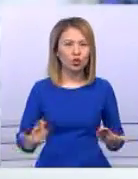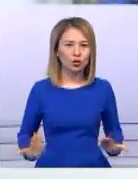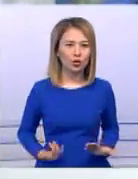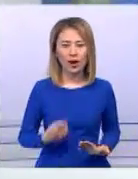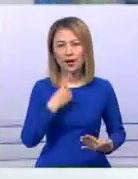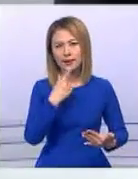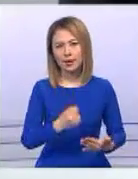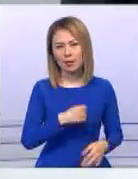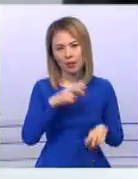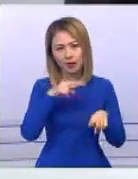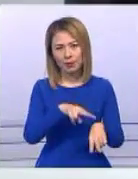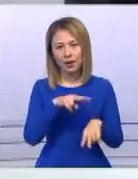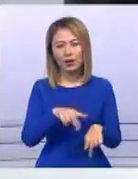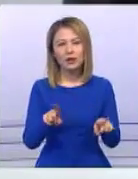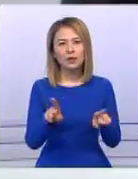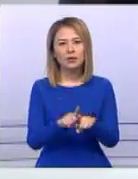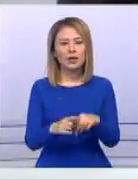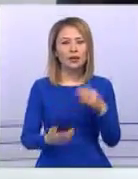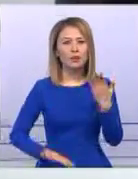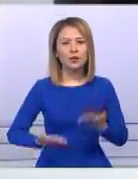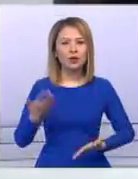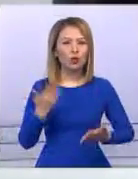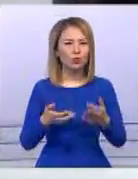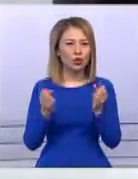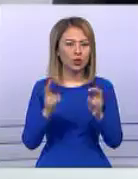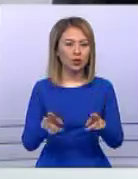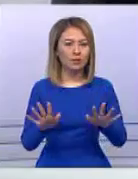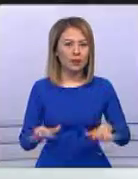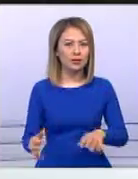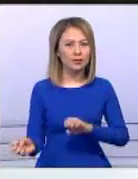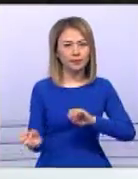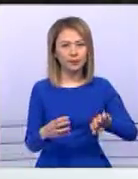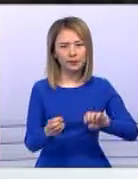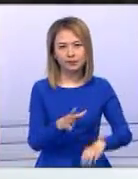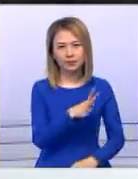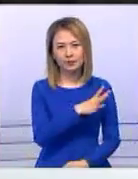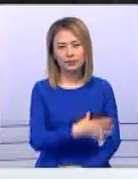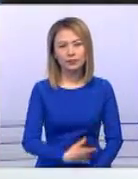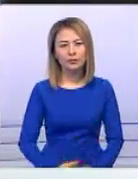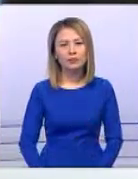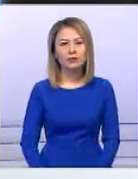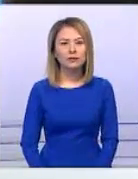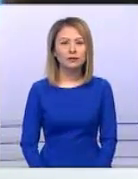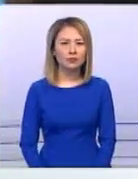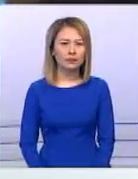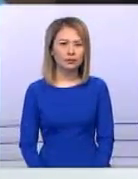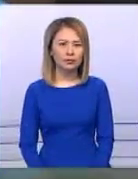әскерлер бақылауындағы аймаққа немесе қауіпсіз жерге көшіруге келіскен.